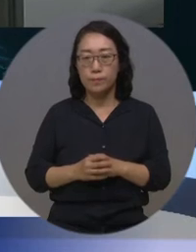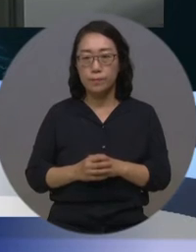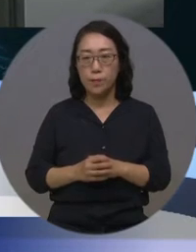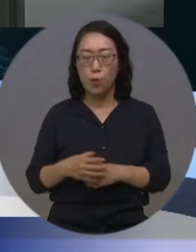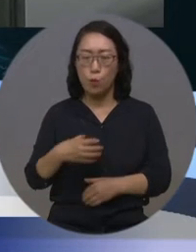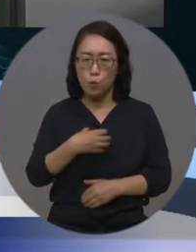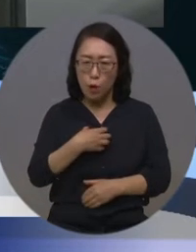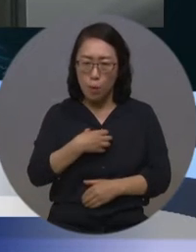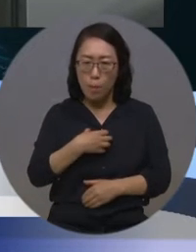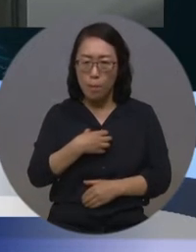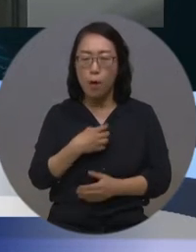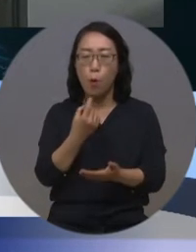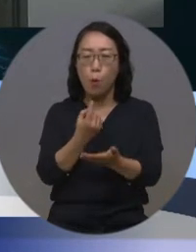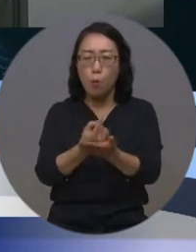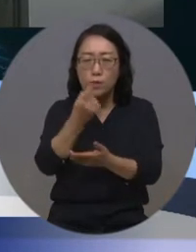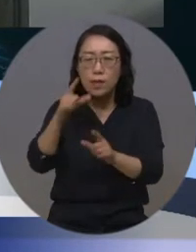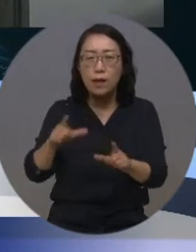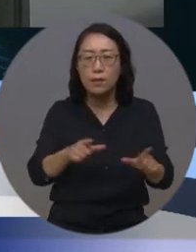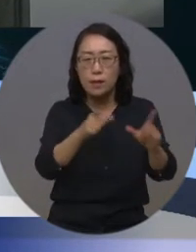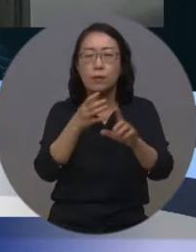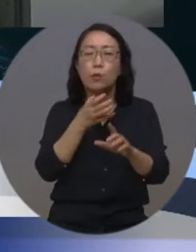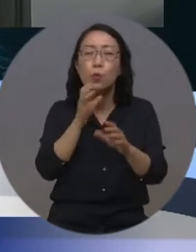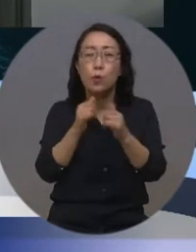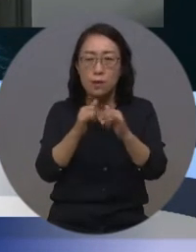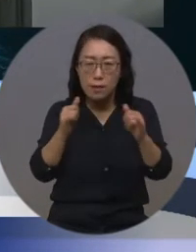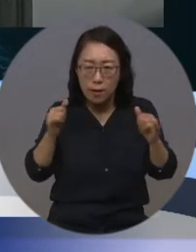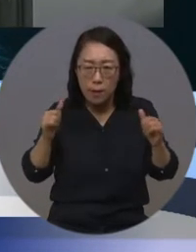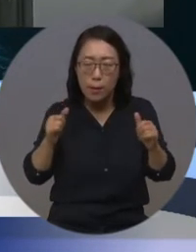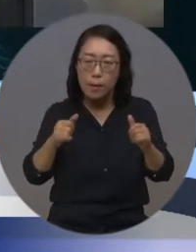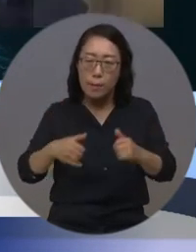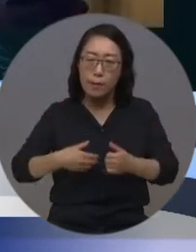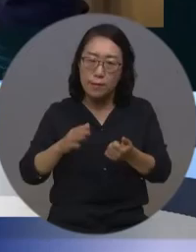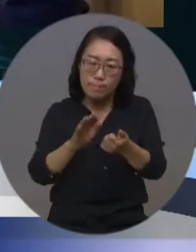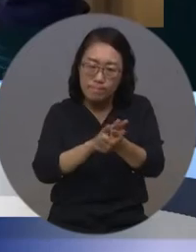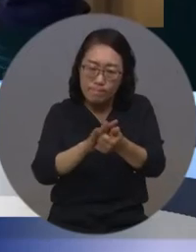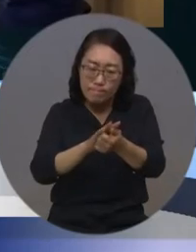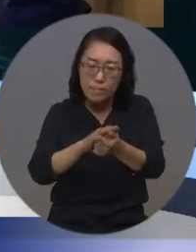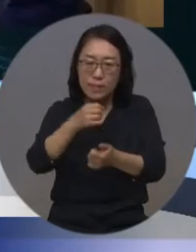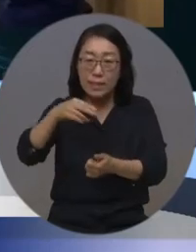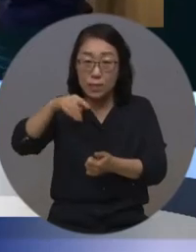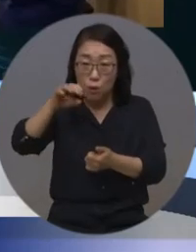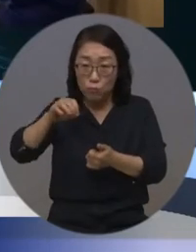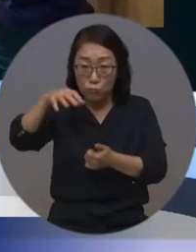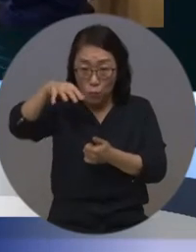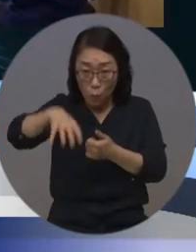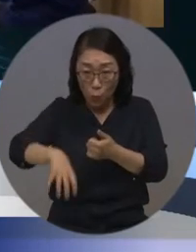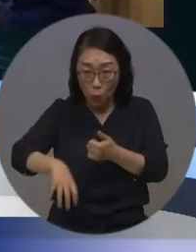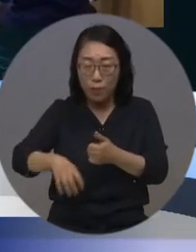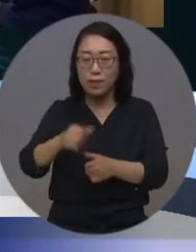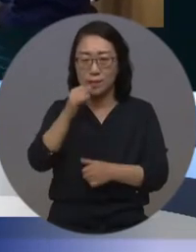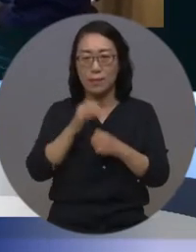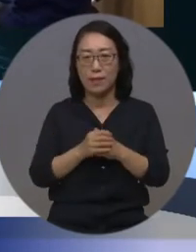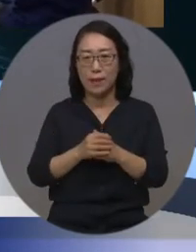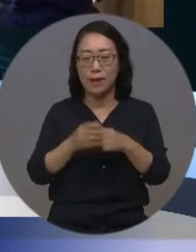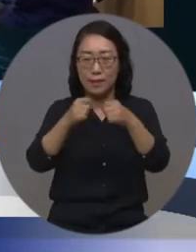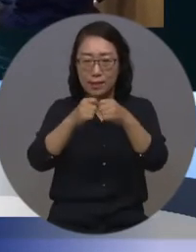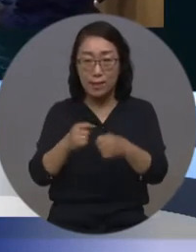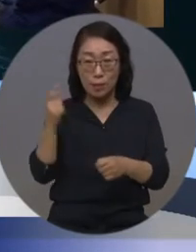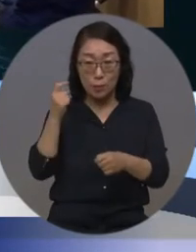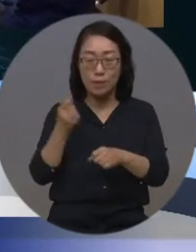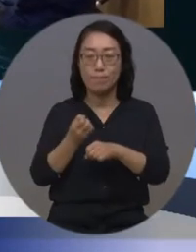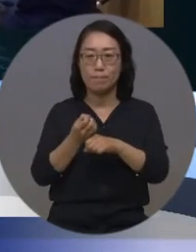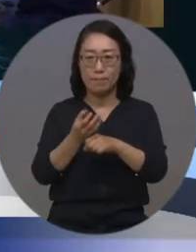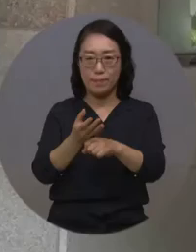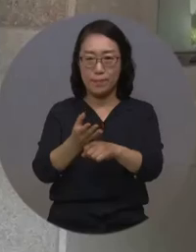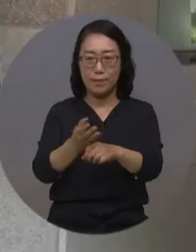위기에 처한 독거 노인 가정을 돕는 따뜻한 손길이 경기도 의정부시에 모였습니다. 자세한 소식 정우선 기자가